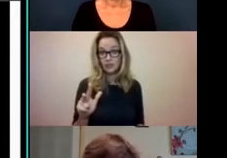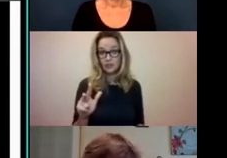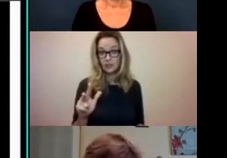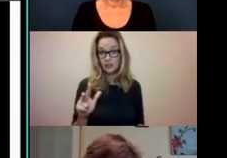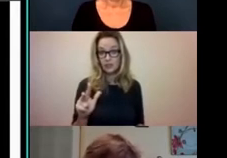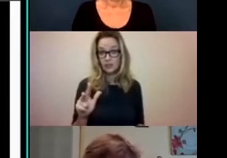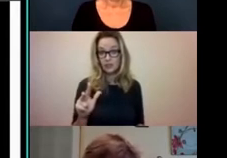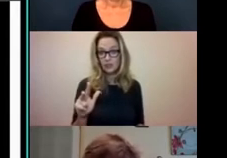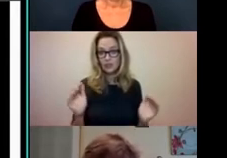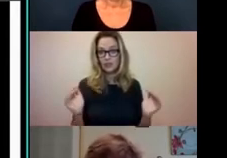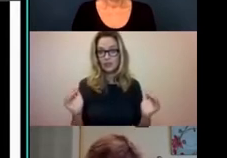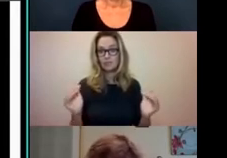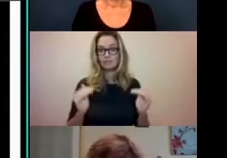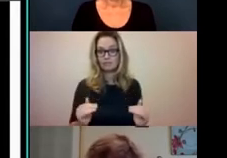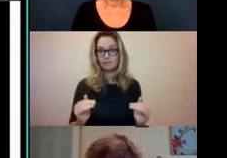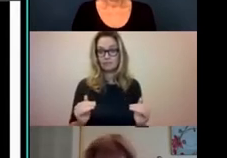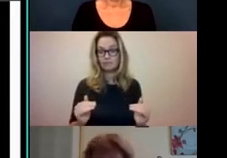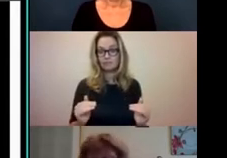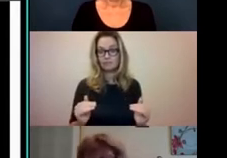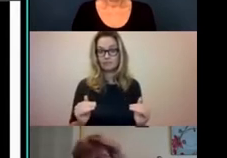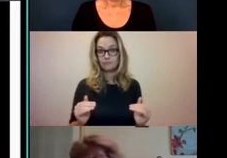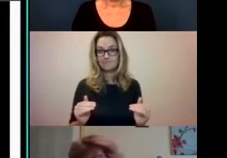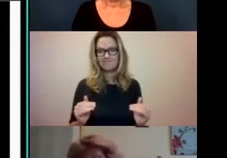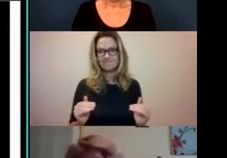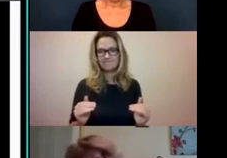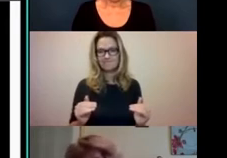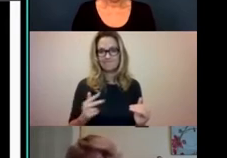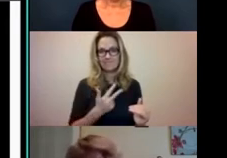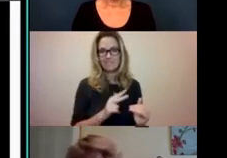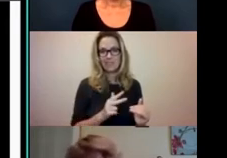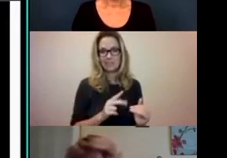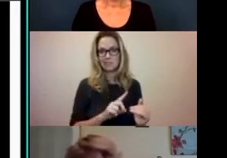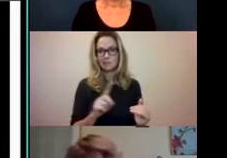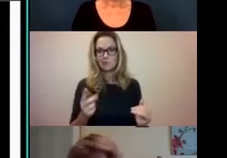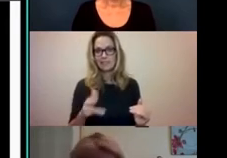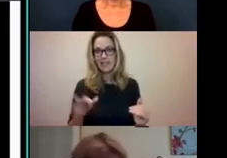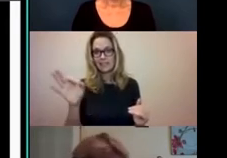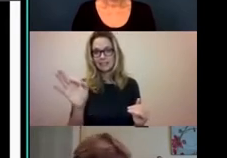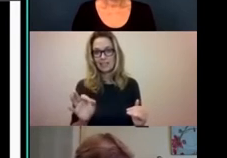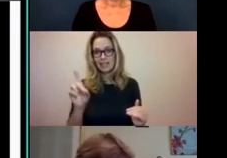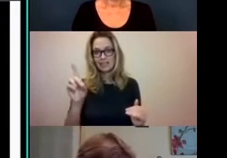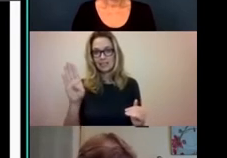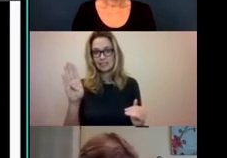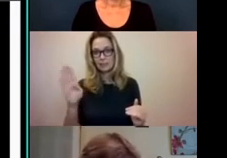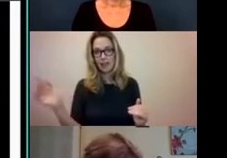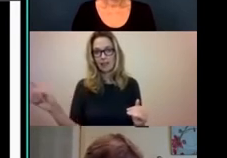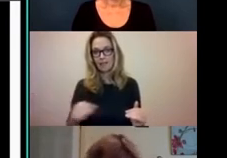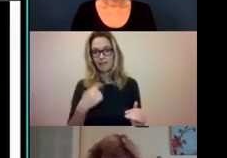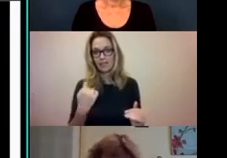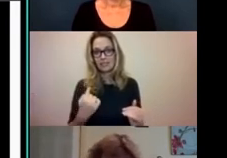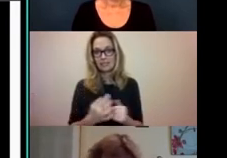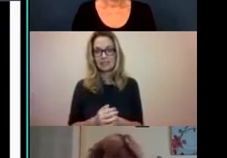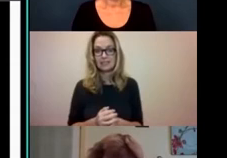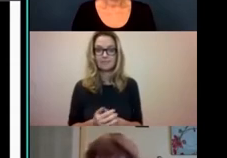60 tot 80, kreeg ik opeens een verlies van 80 tot 90 decibel. En dat